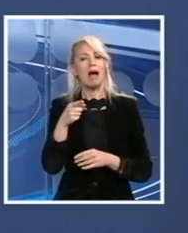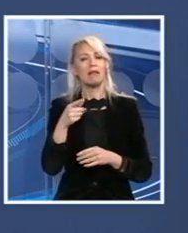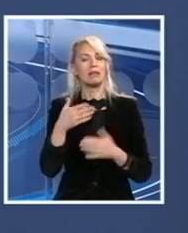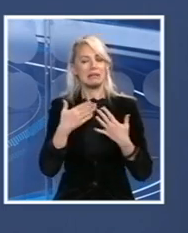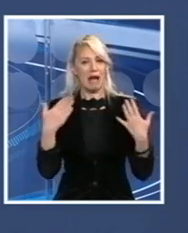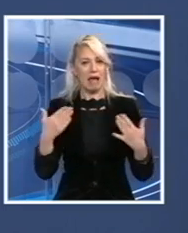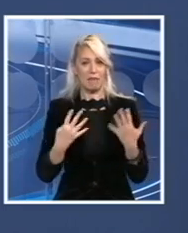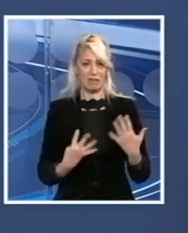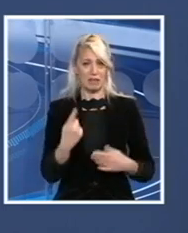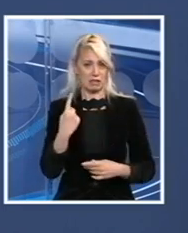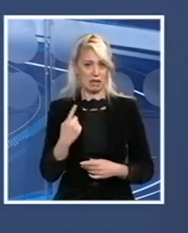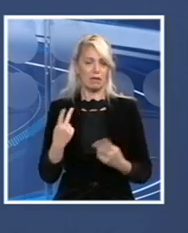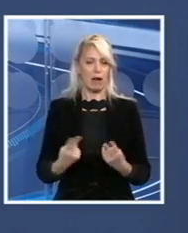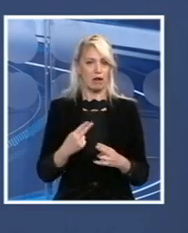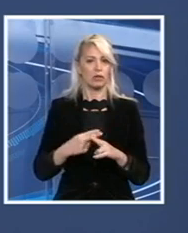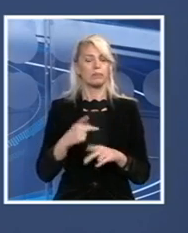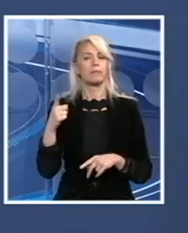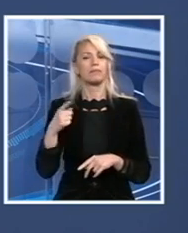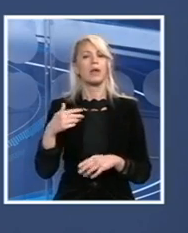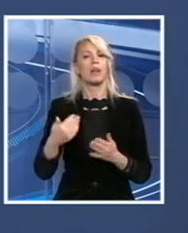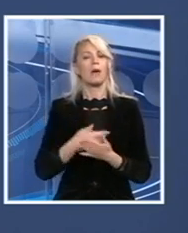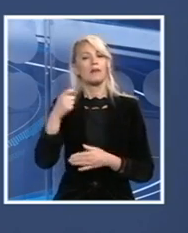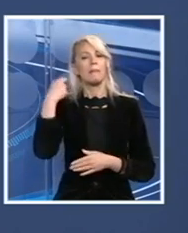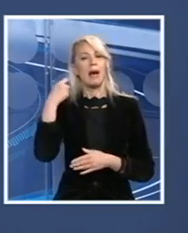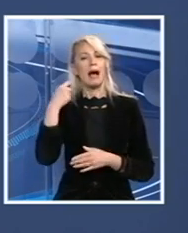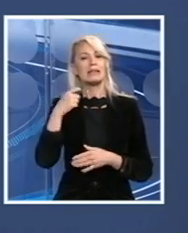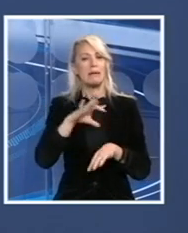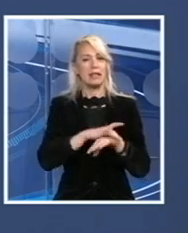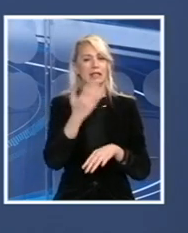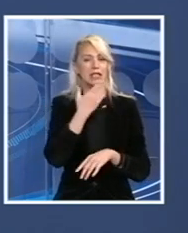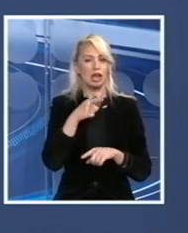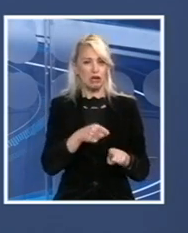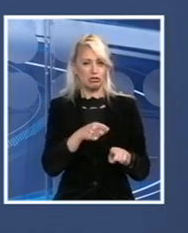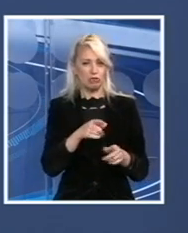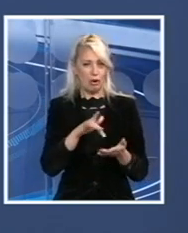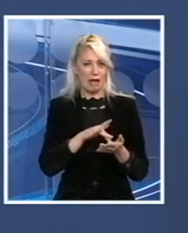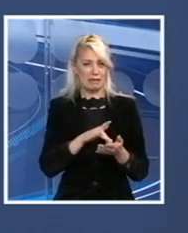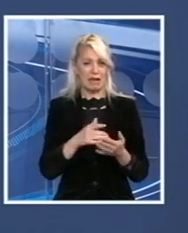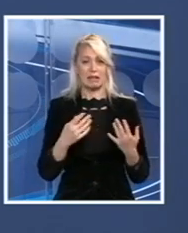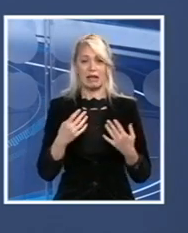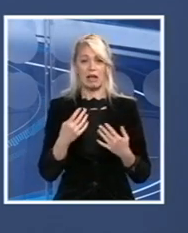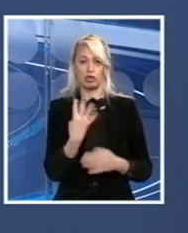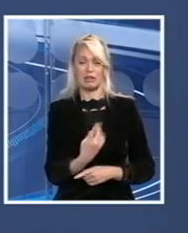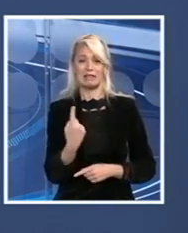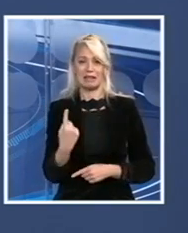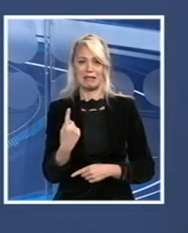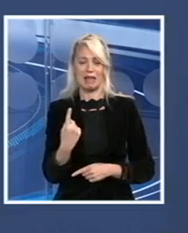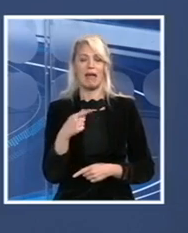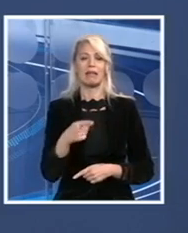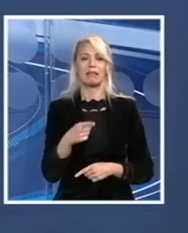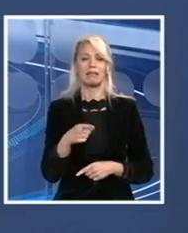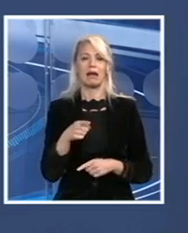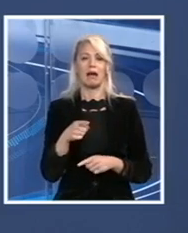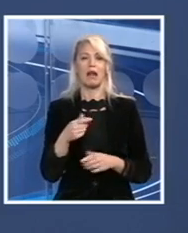91, Novi Pazar Srednja medicinska škola, 2 heroja, 41, Opšta bolnica Novi Pazar